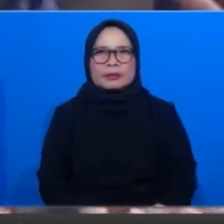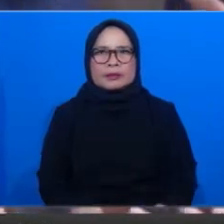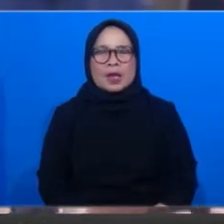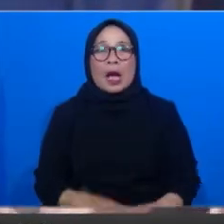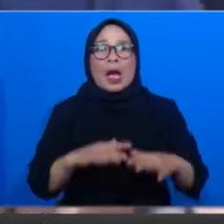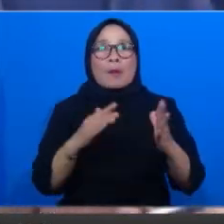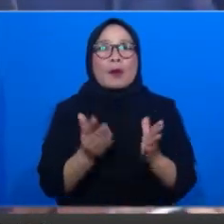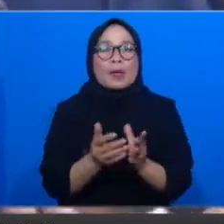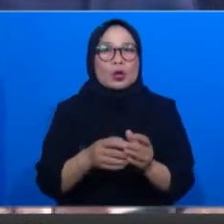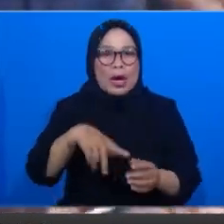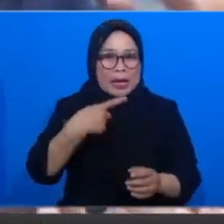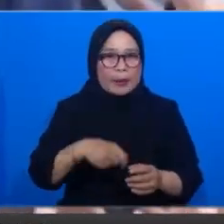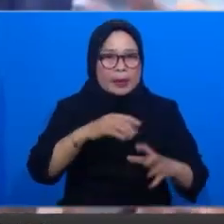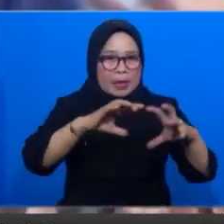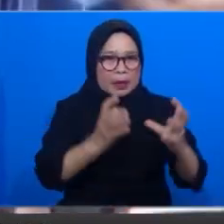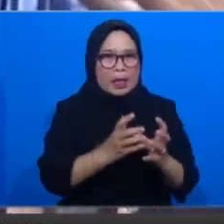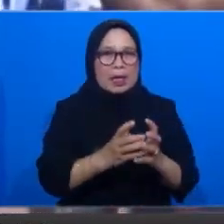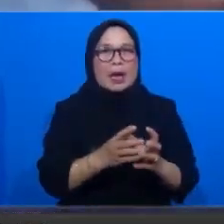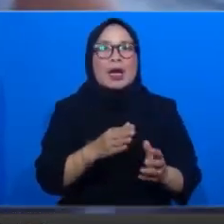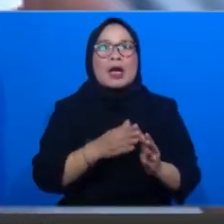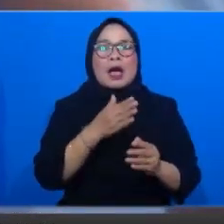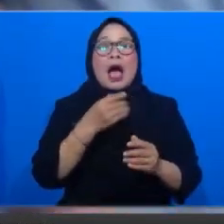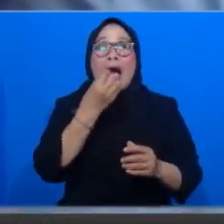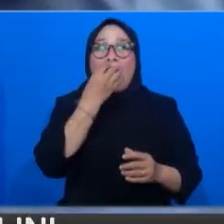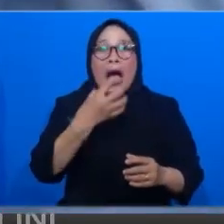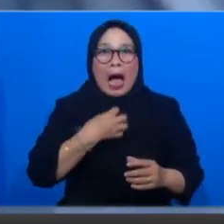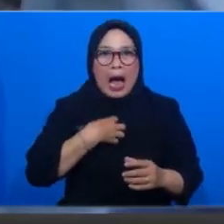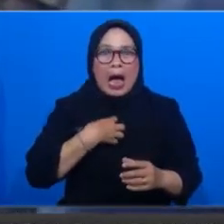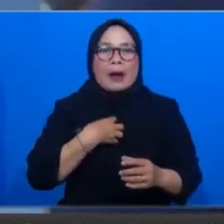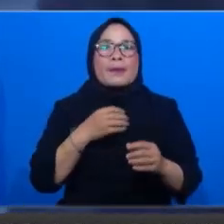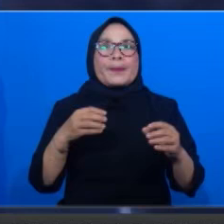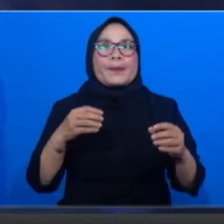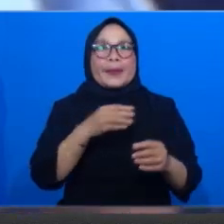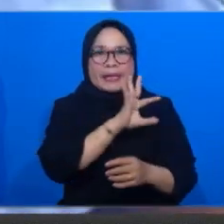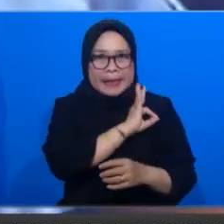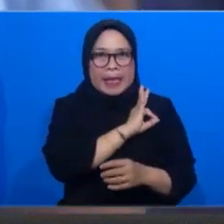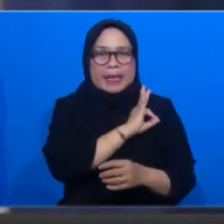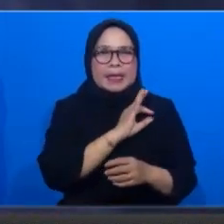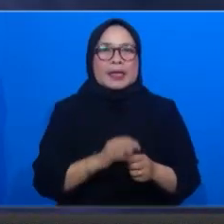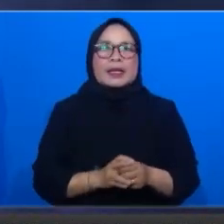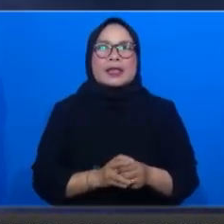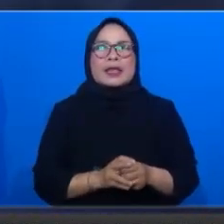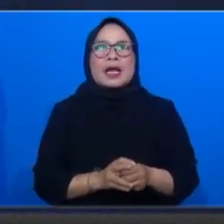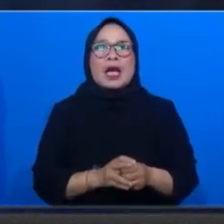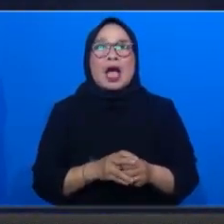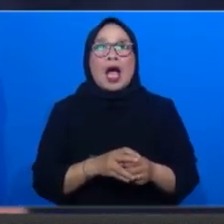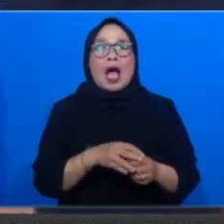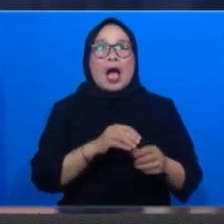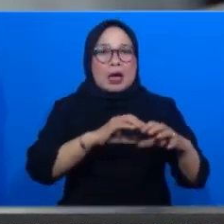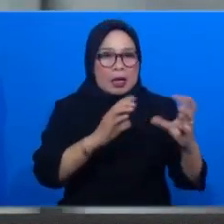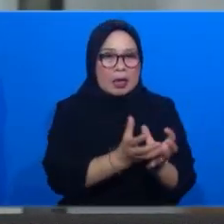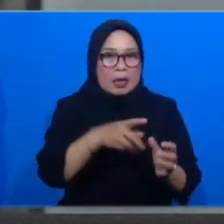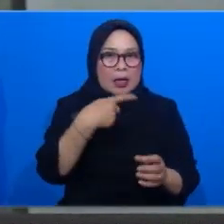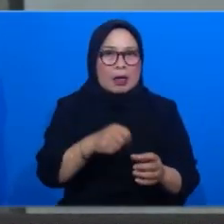Pembentukan kabinet memang sepenuhnya hak prerogatif presiden. Pengamat politik Adib Miftahul berpendapat kabinet yang besar seharusnya bisa